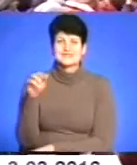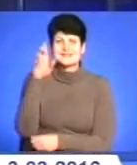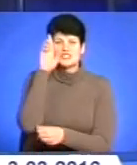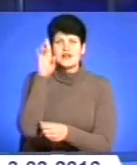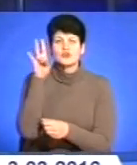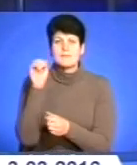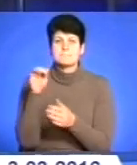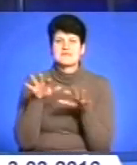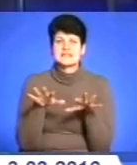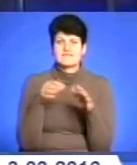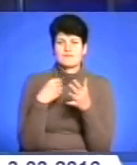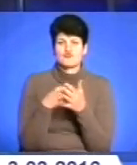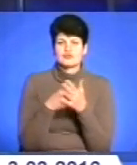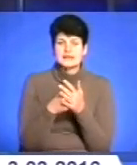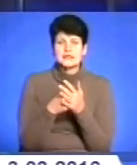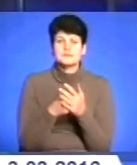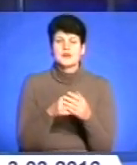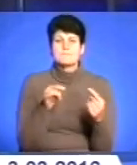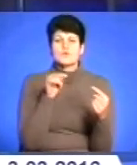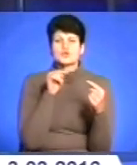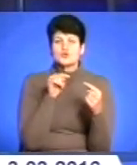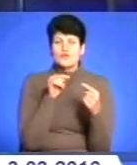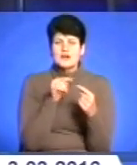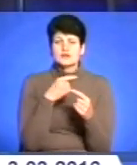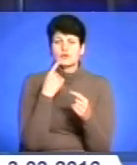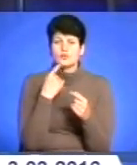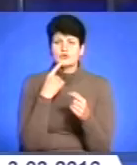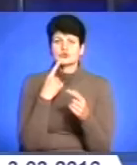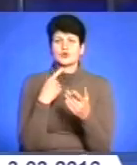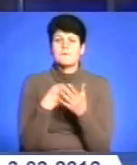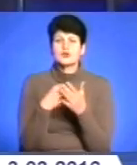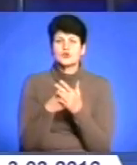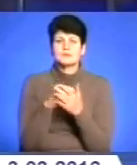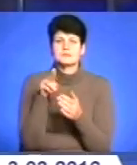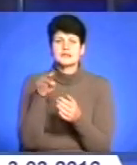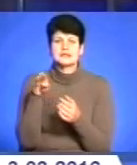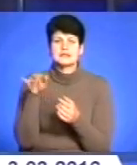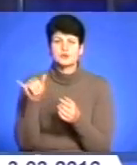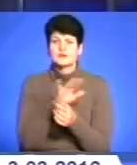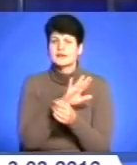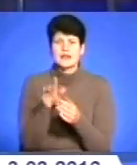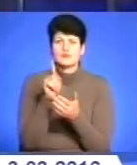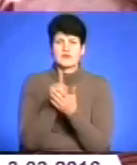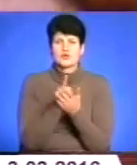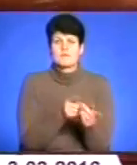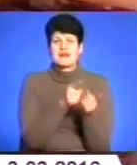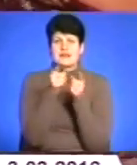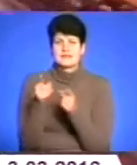бюджети. Викладачі-протестувальники наголошують, що майно профтехучилищ не повинно передаватися на місцеві бюджети.